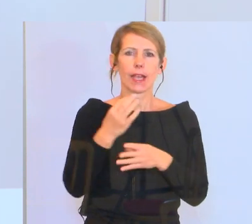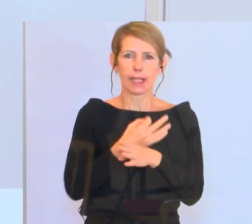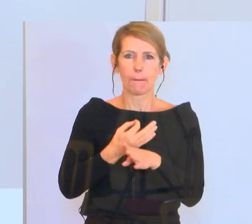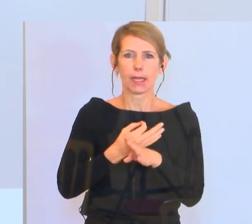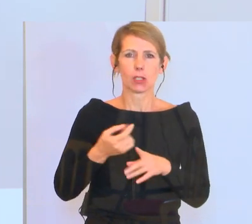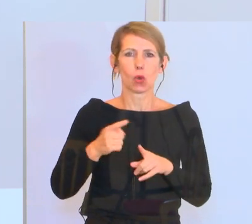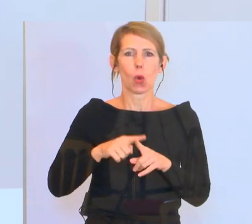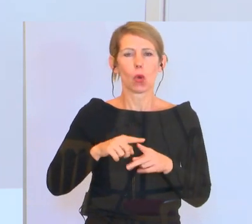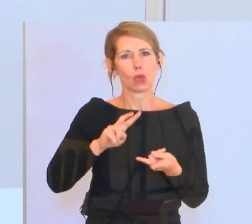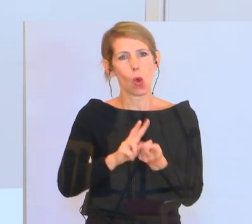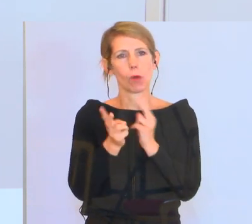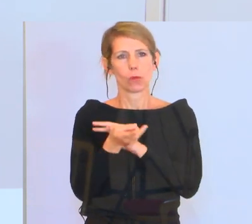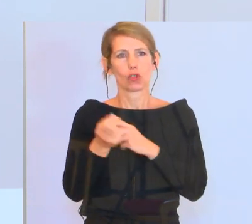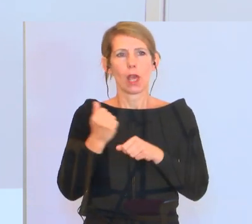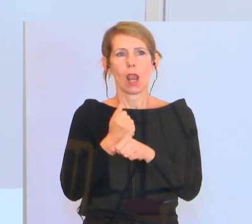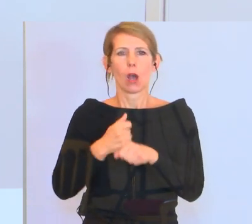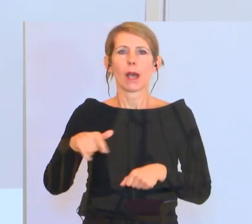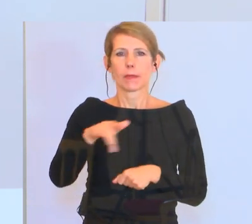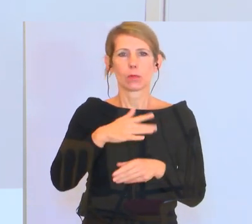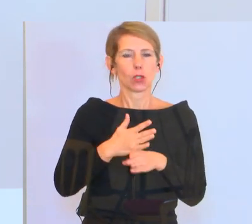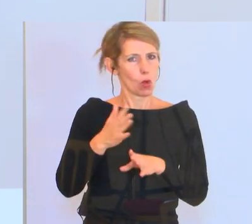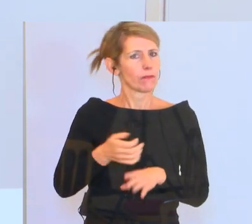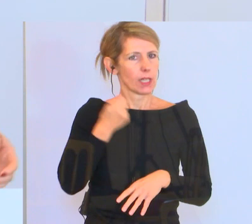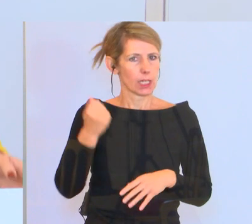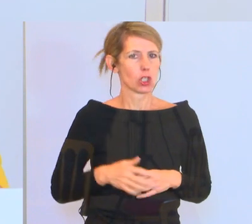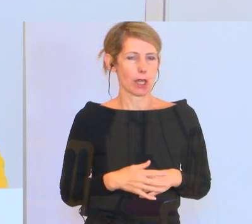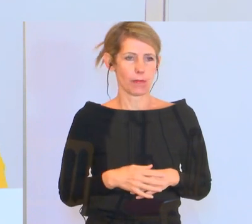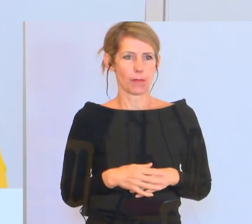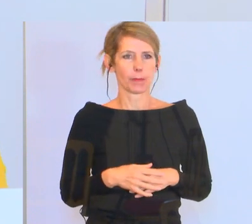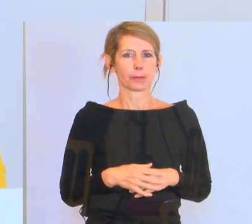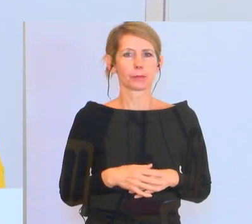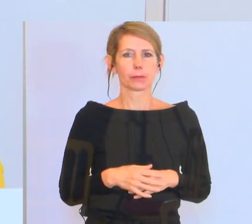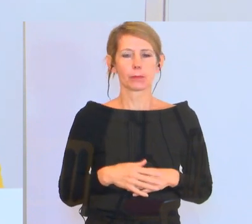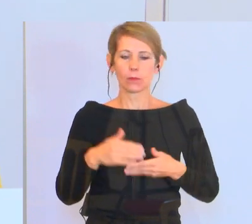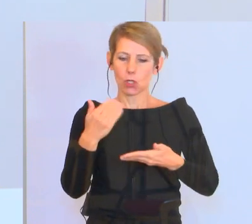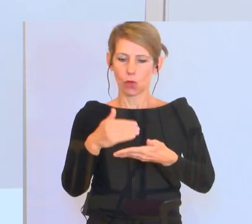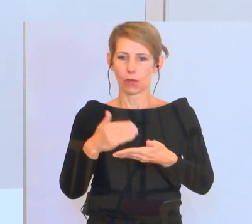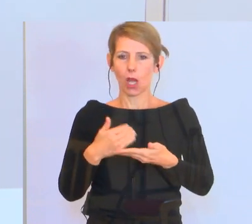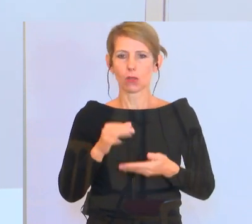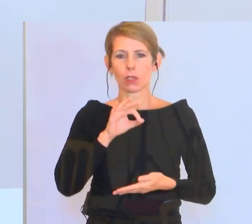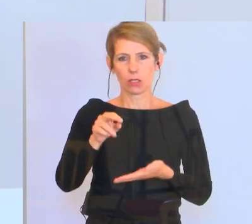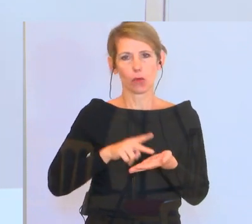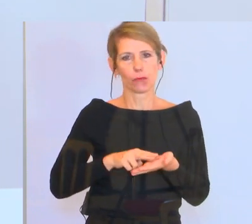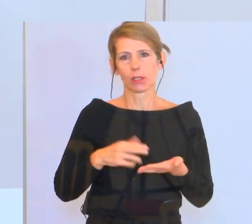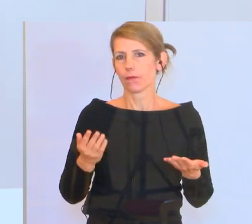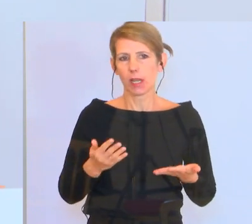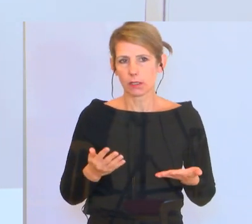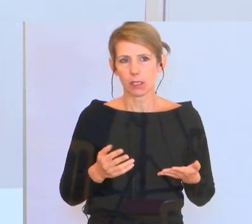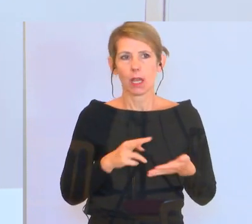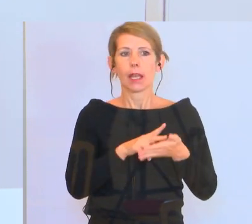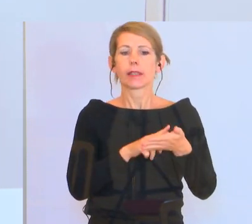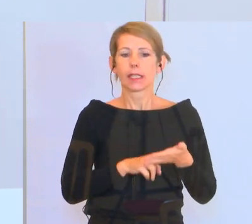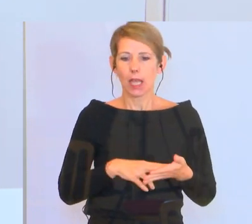die Umstellung von Arbeitsplätzen geschaffen. Die Voraussetzungen für die Digitalisierung sind natürlich die